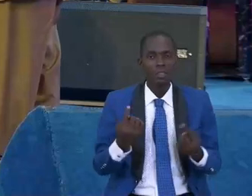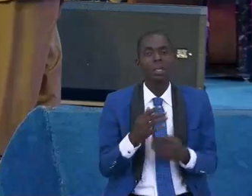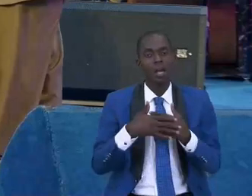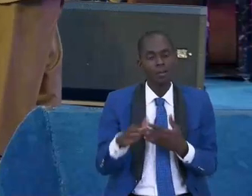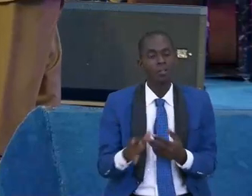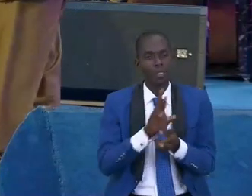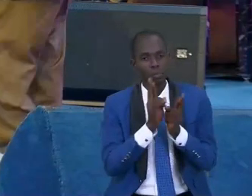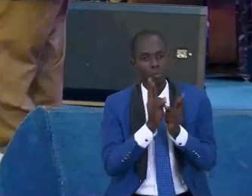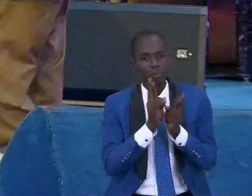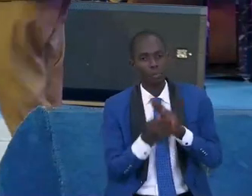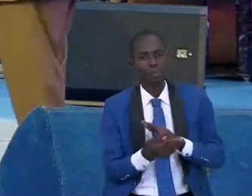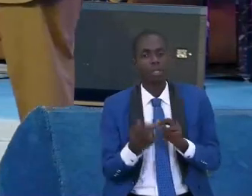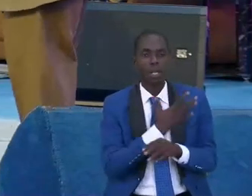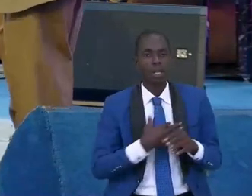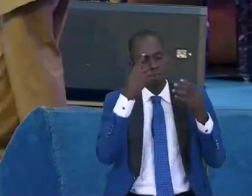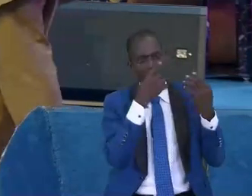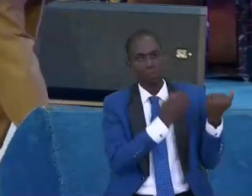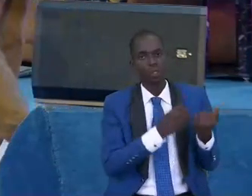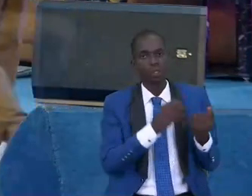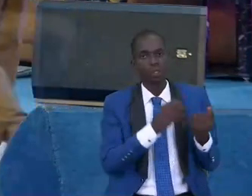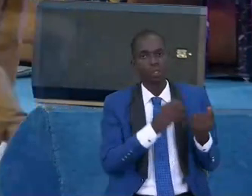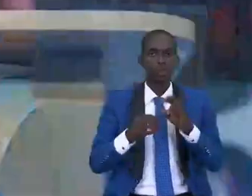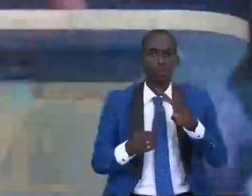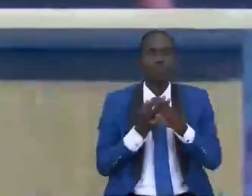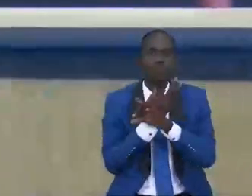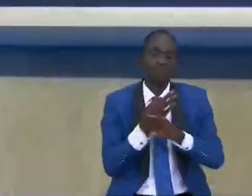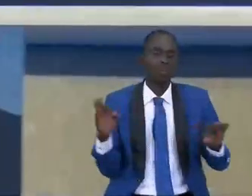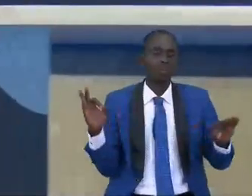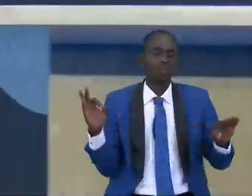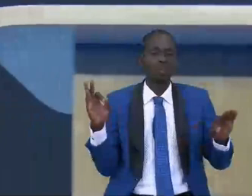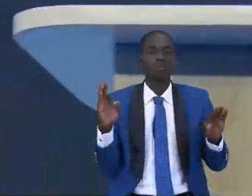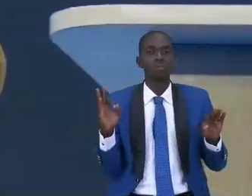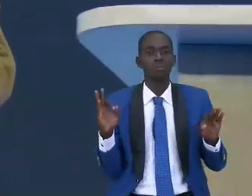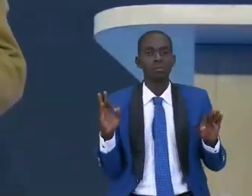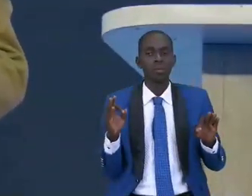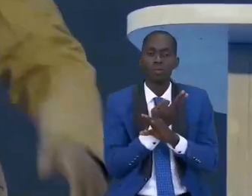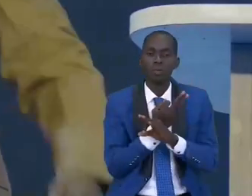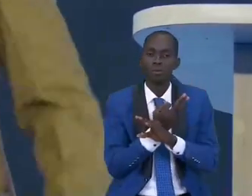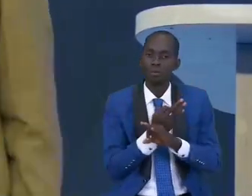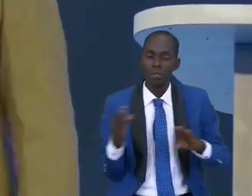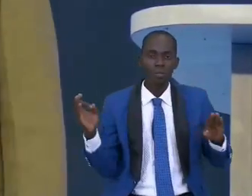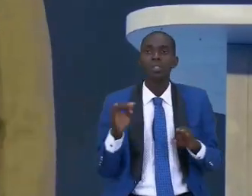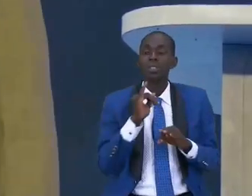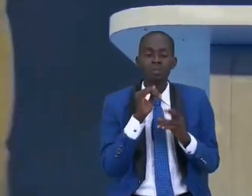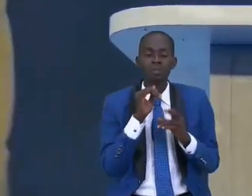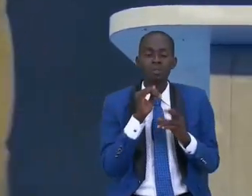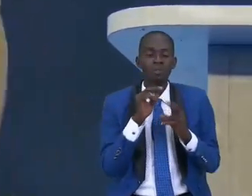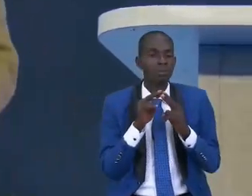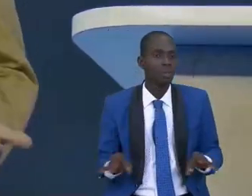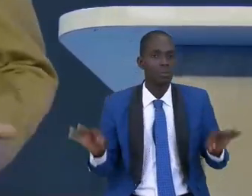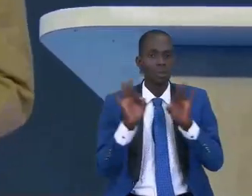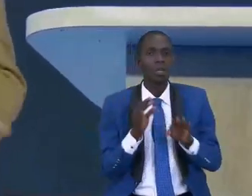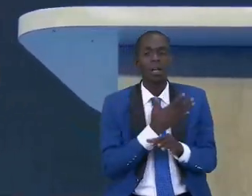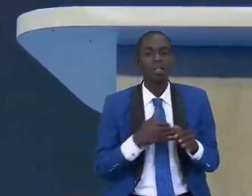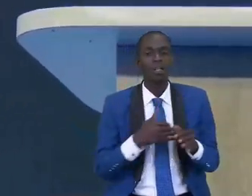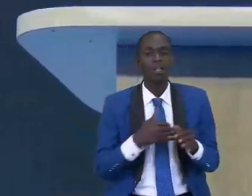la repentance et la foi. Deux, la libération, la liberté ou la